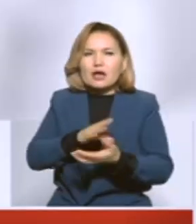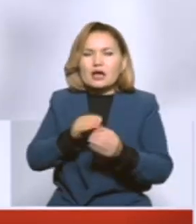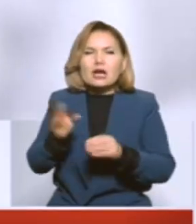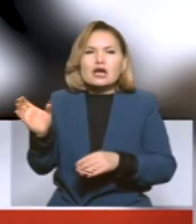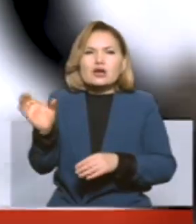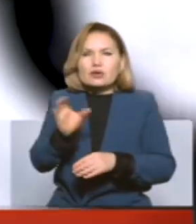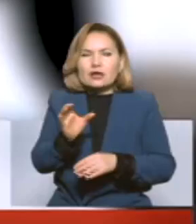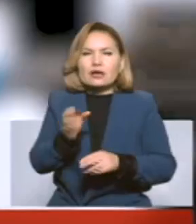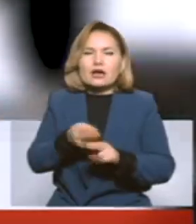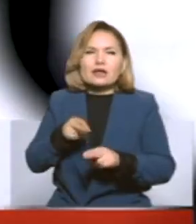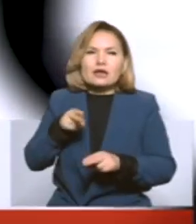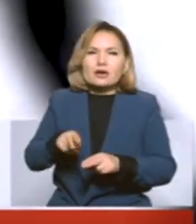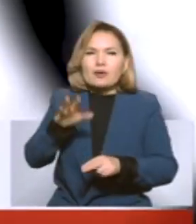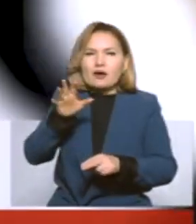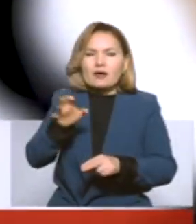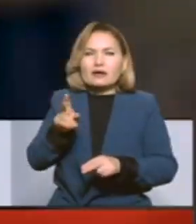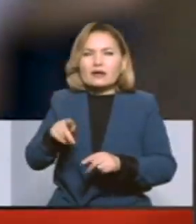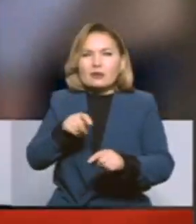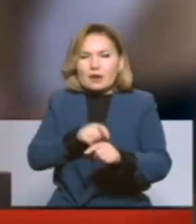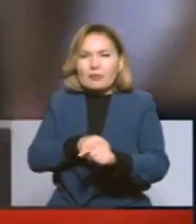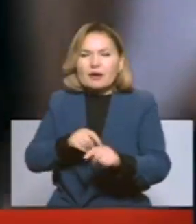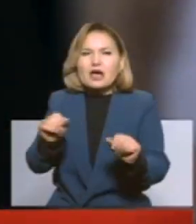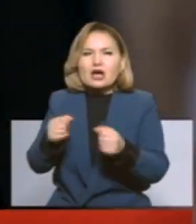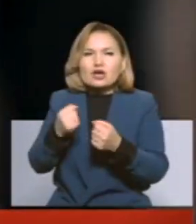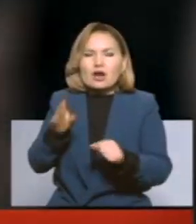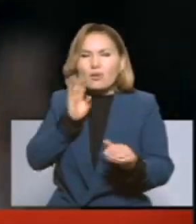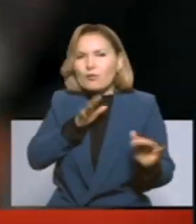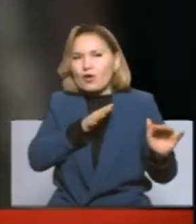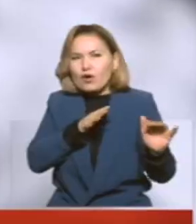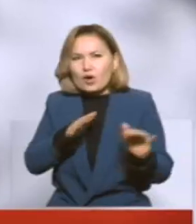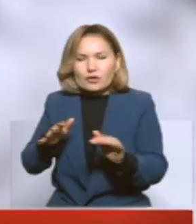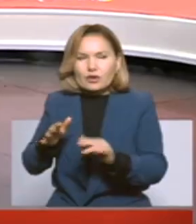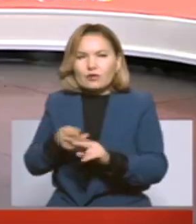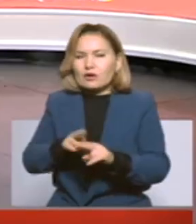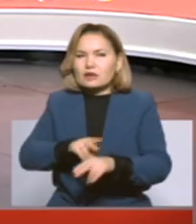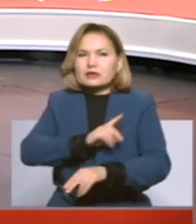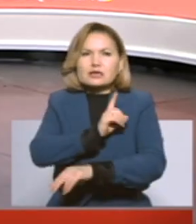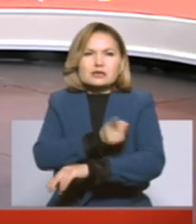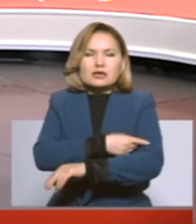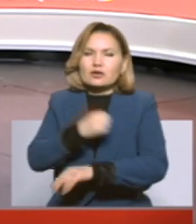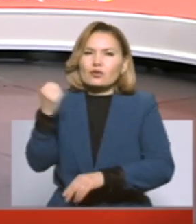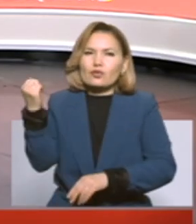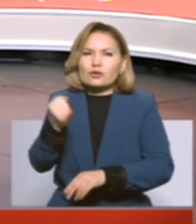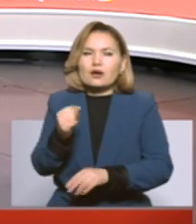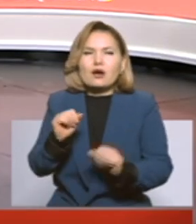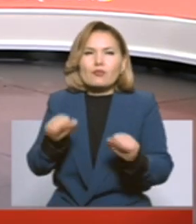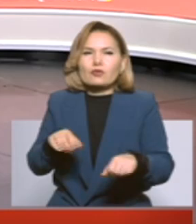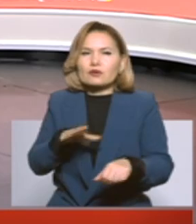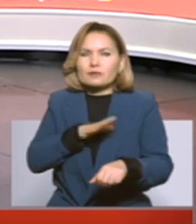секундына 2580 метр жылдамдықпен тасыған өзен бой бермей кетуі мүмкін.